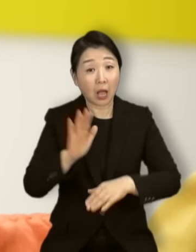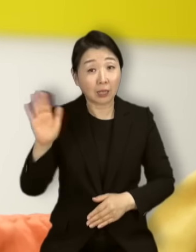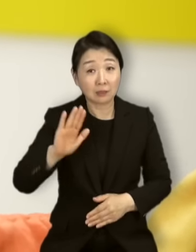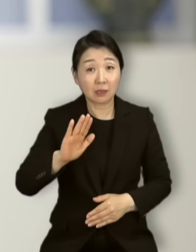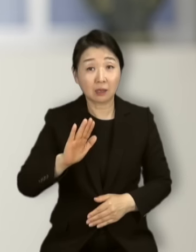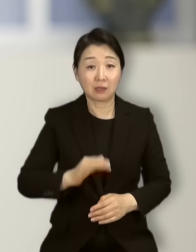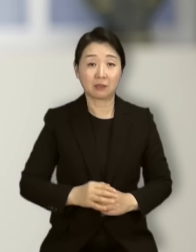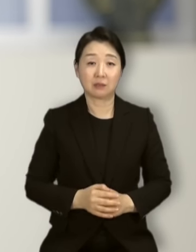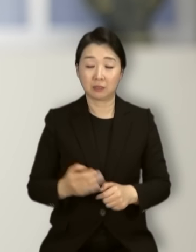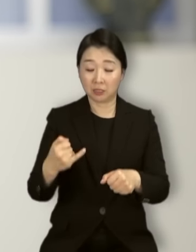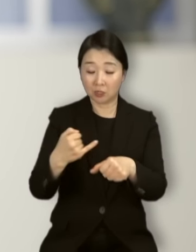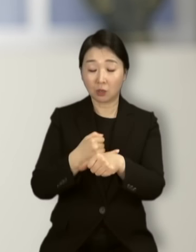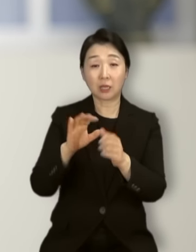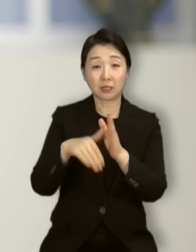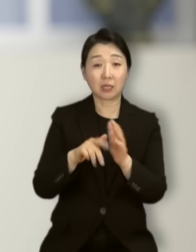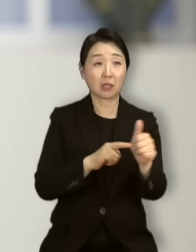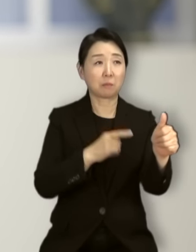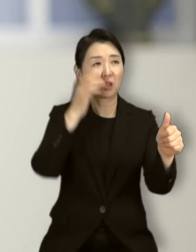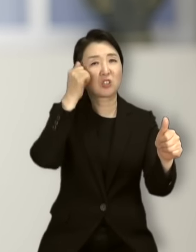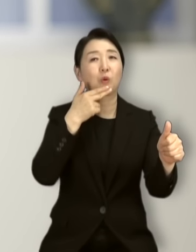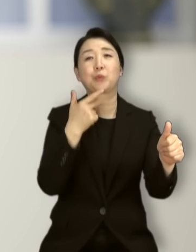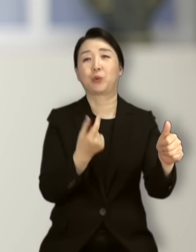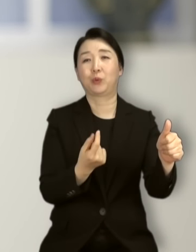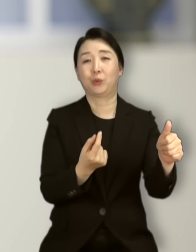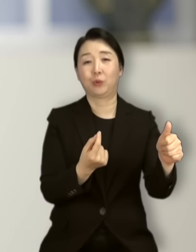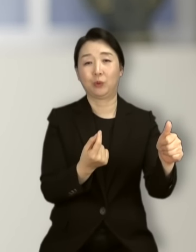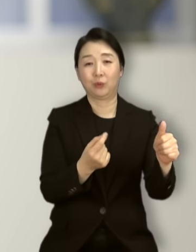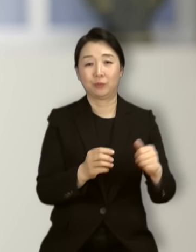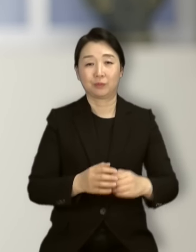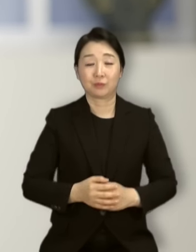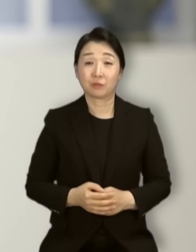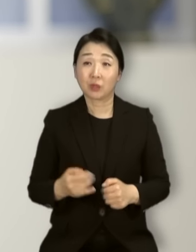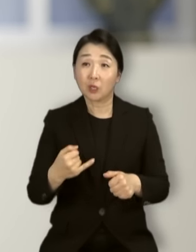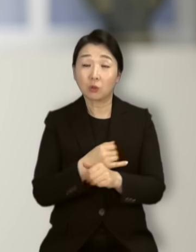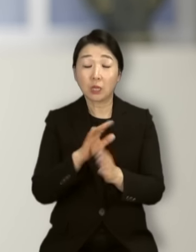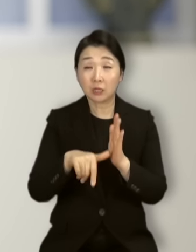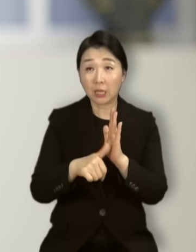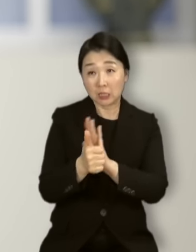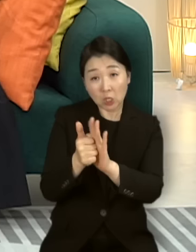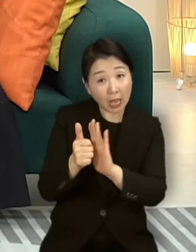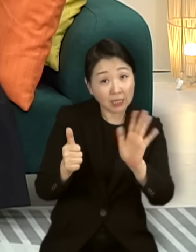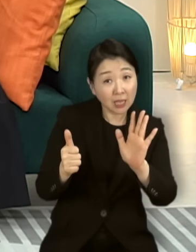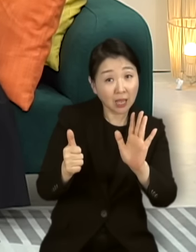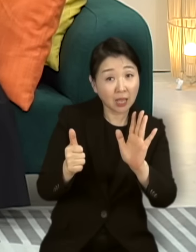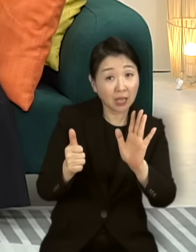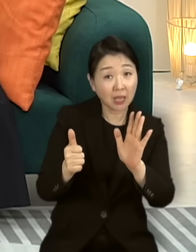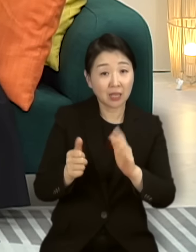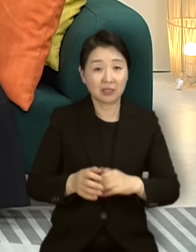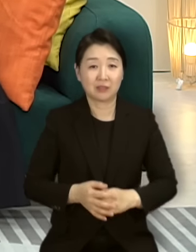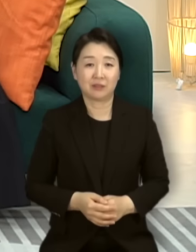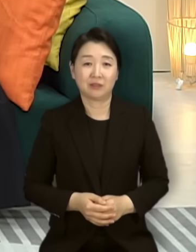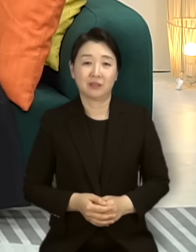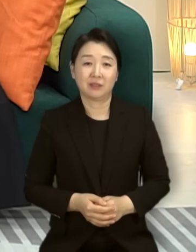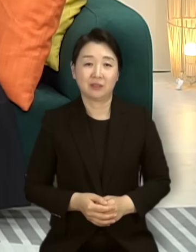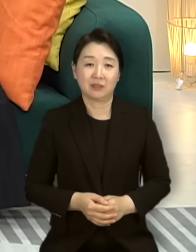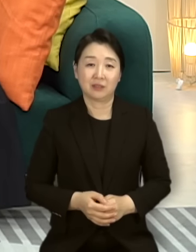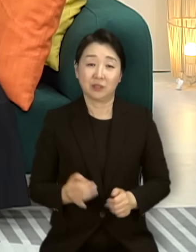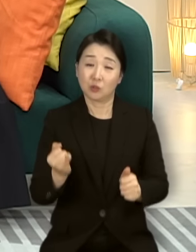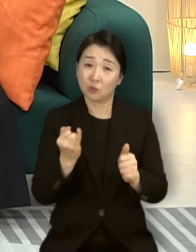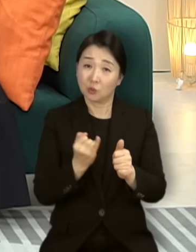아니에요 그고 아 결혼에 결혼 전보다는 어우 아니에요 결혼하고 나니까 1년 차가 더